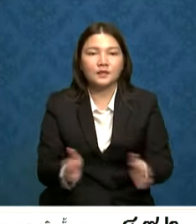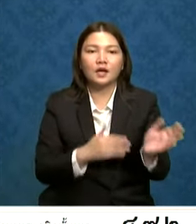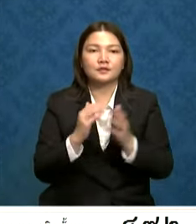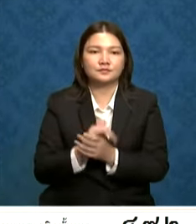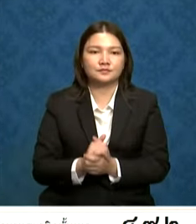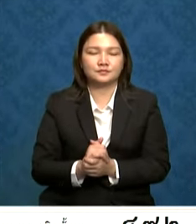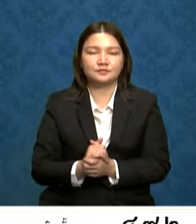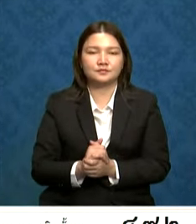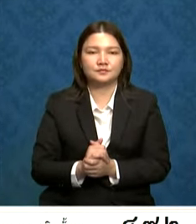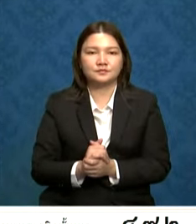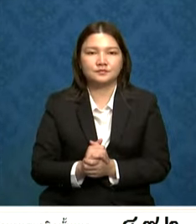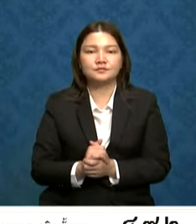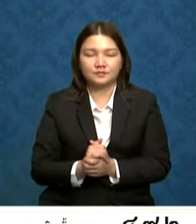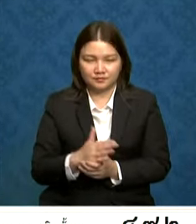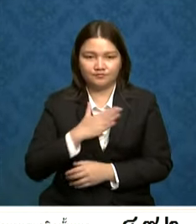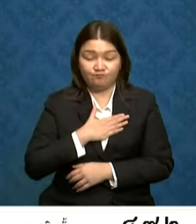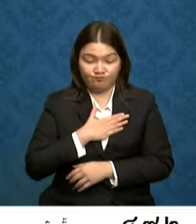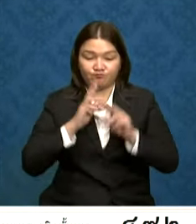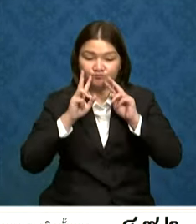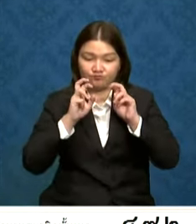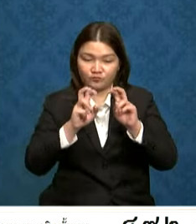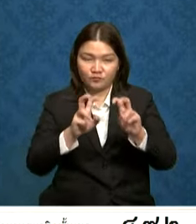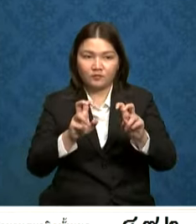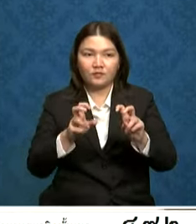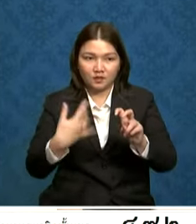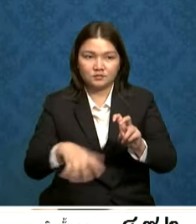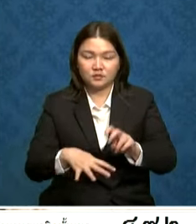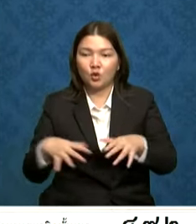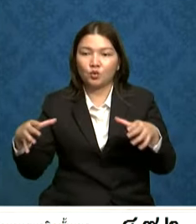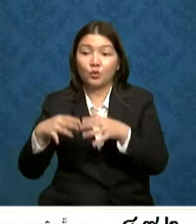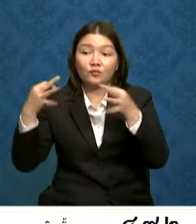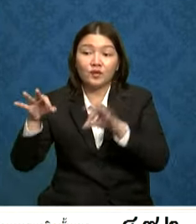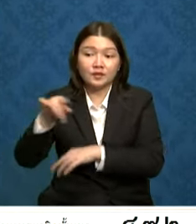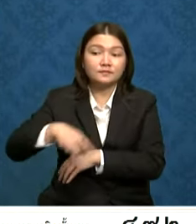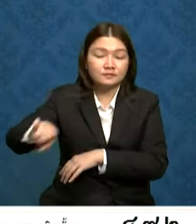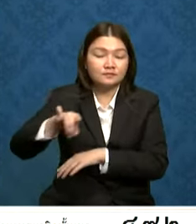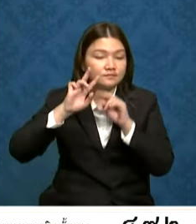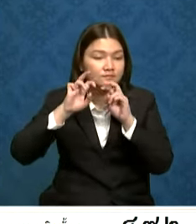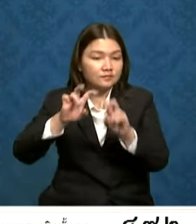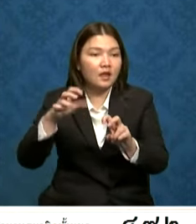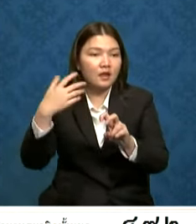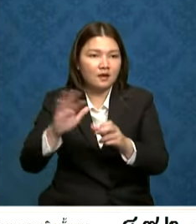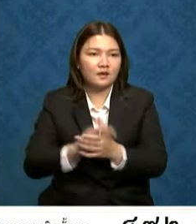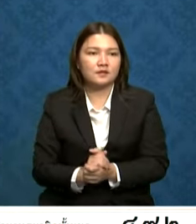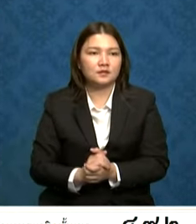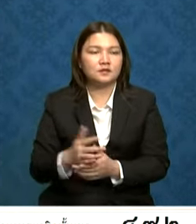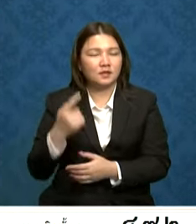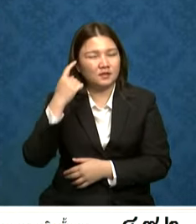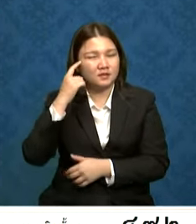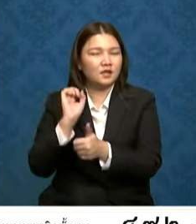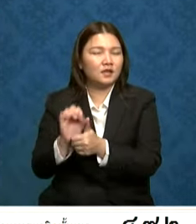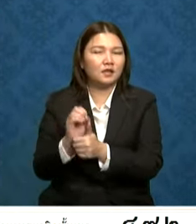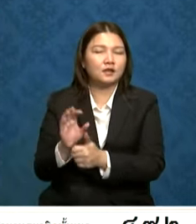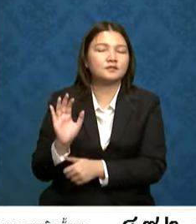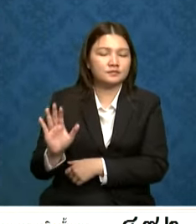สังเกตที่เกิดจากการศึกษาของคณะกรรมการอิสระในหลายชุดที่ผ่านมารวมทั้งความเห็นของกรรมาธิการ